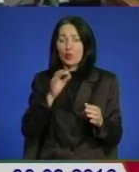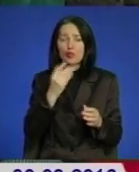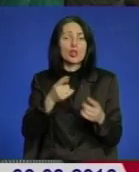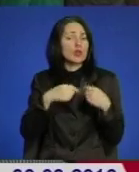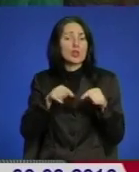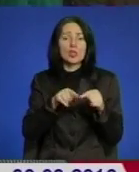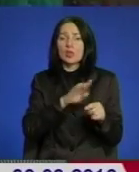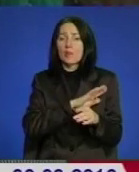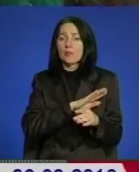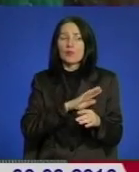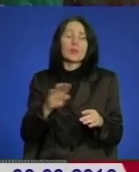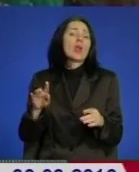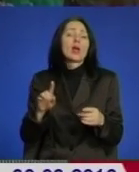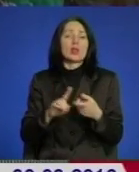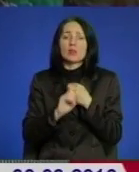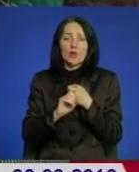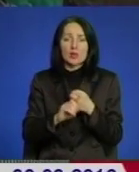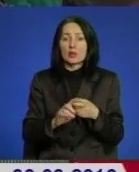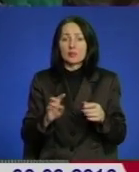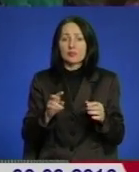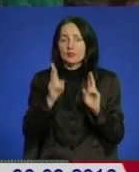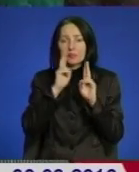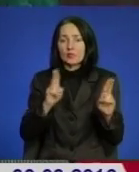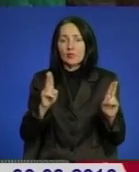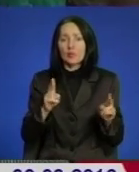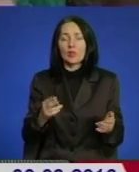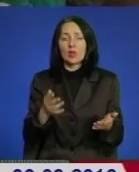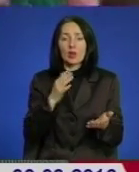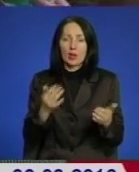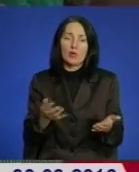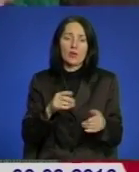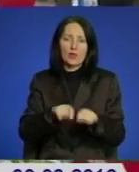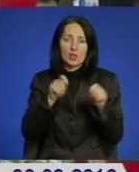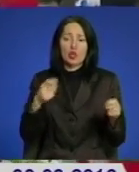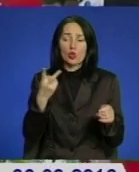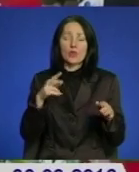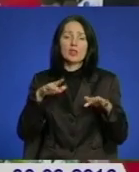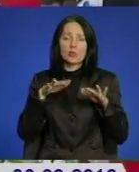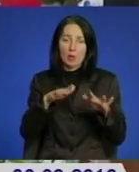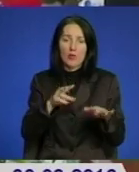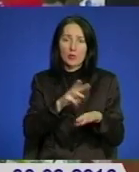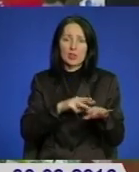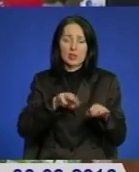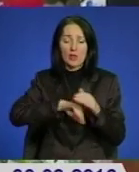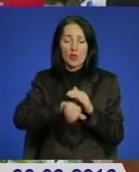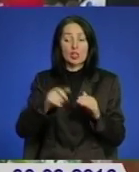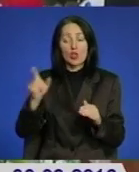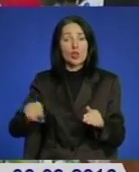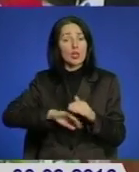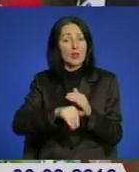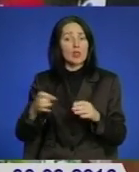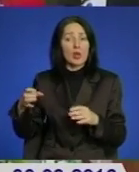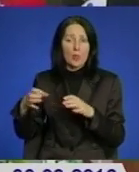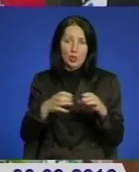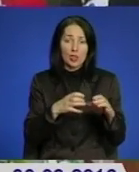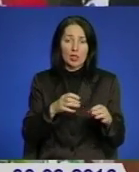причетна. Проти нападників відкрито дві кримінальні справи – за викрадення людини і за викрадення авто. Сергій Чиж подав поліцію ще